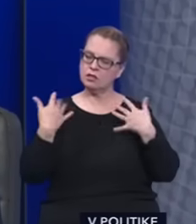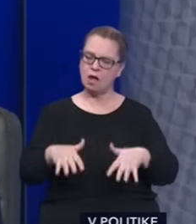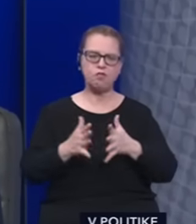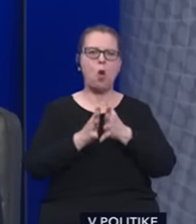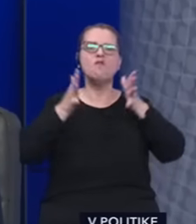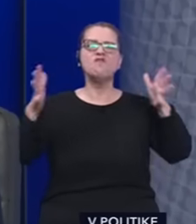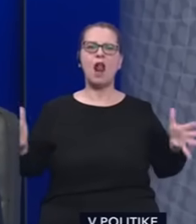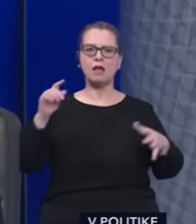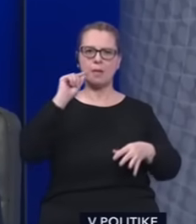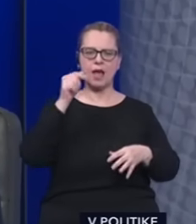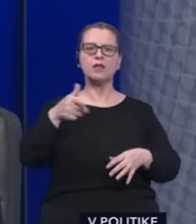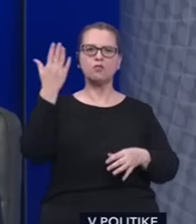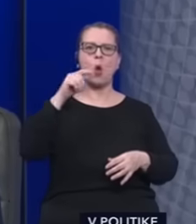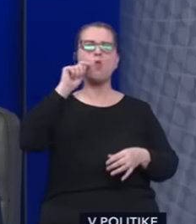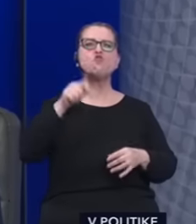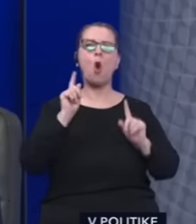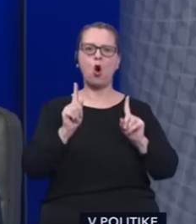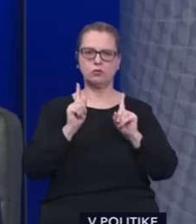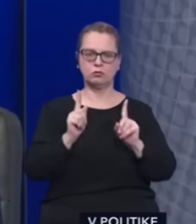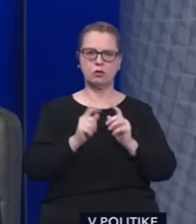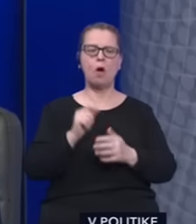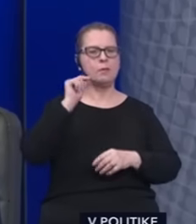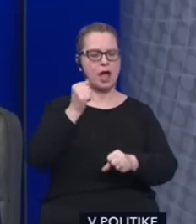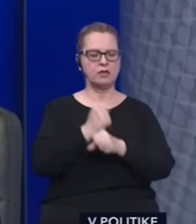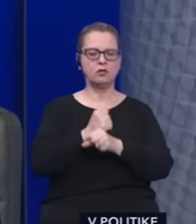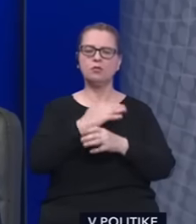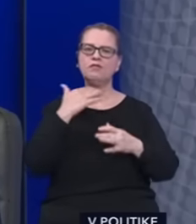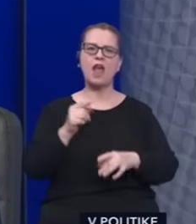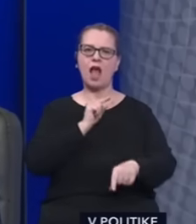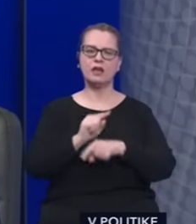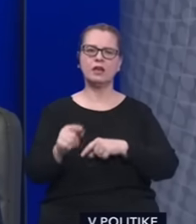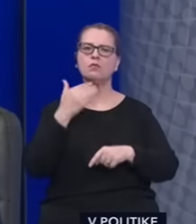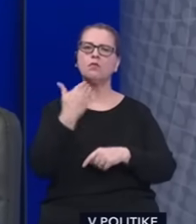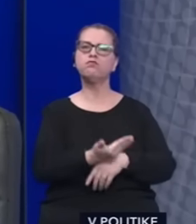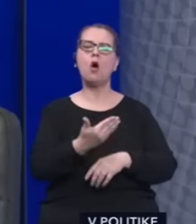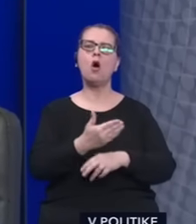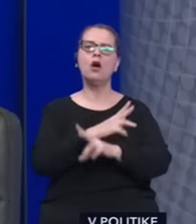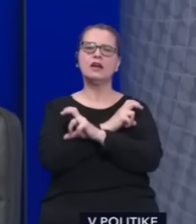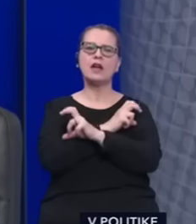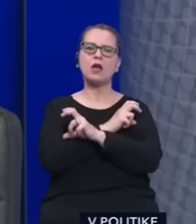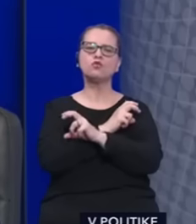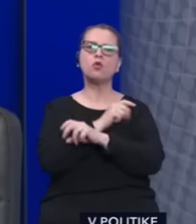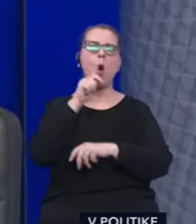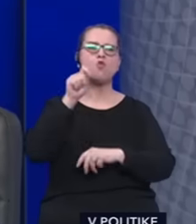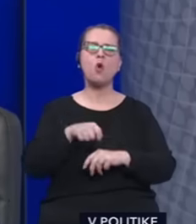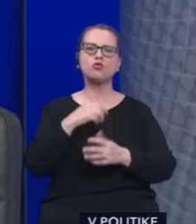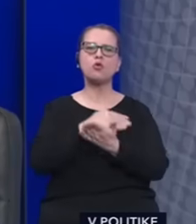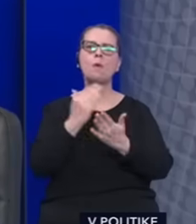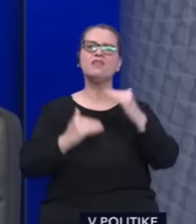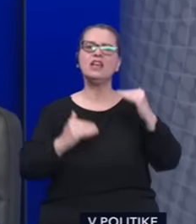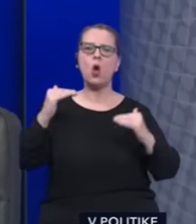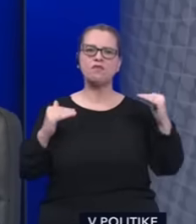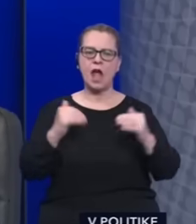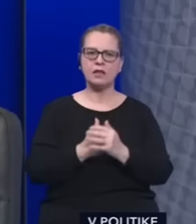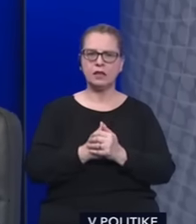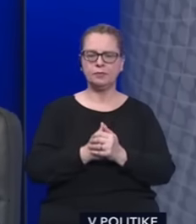Uhorsko. Maďari urobili veľa chýb po roku 1867, po rakúsko-uhorskom vyrovnaní, ale myslím si, že